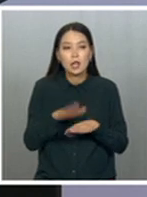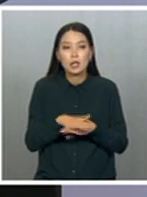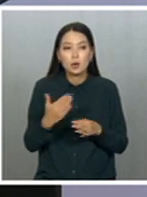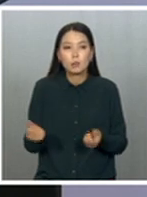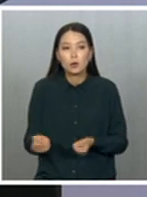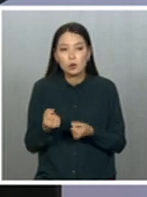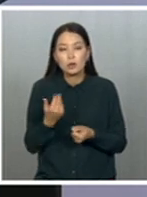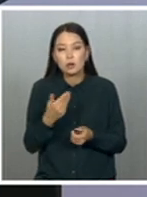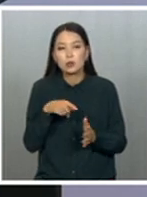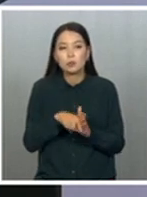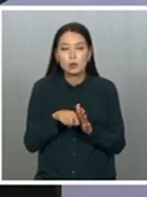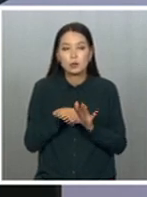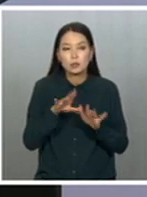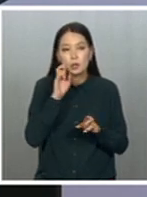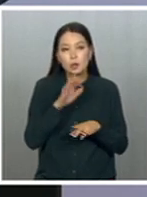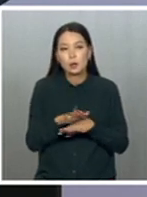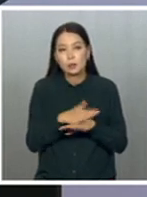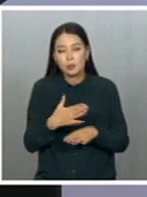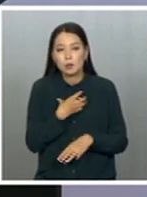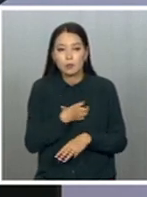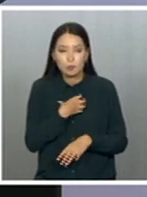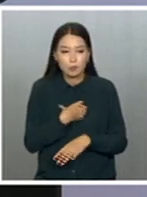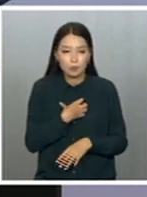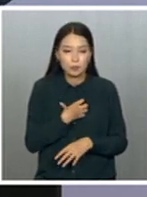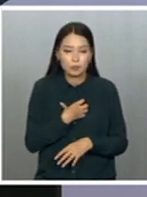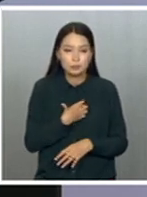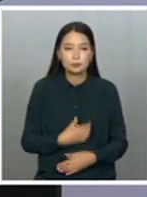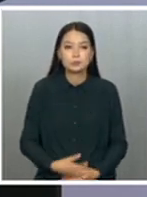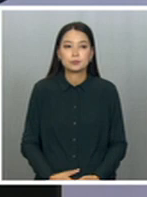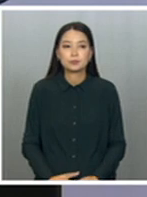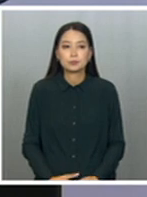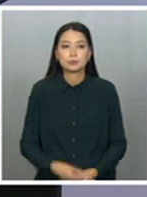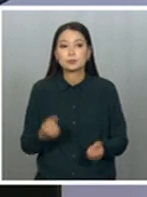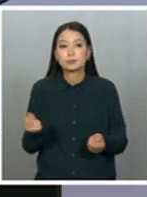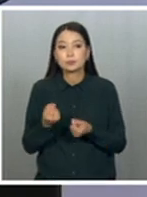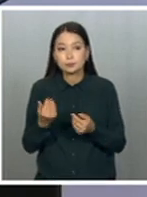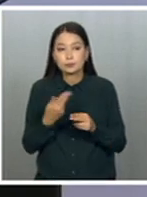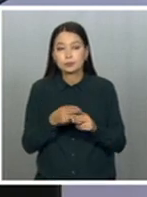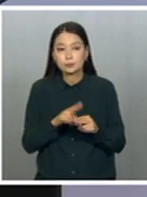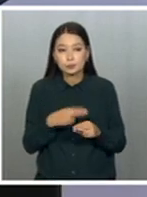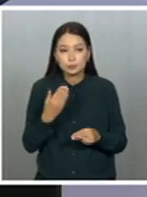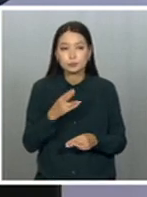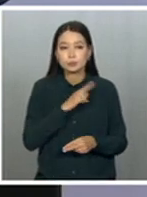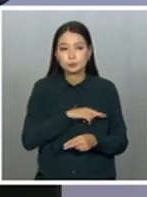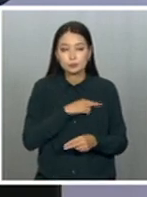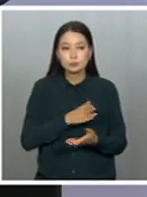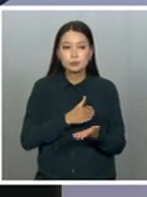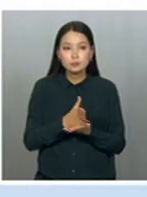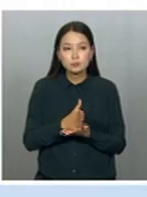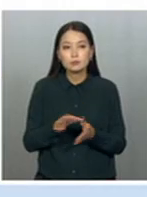бұл ұлт тарихындағы маңызды оқиғалардың бірі саналады. Жолдауларда таяу жылдардағы бағындыратын